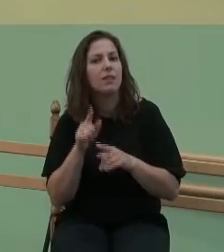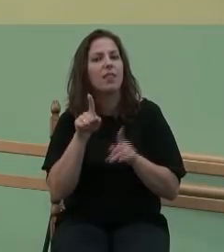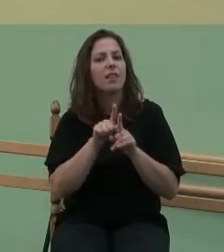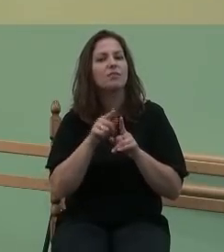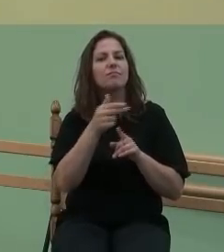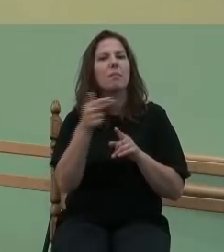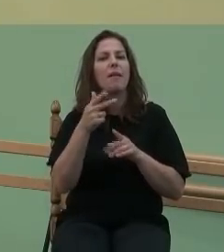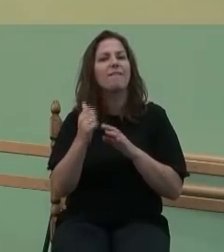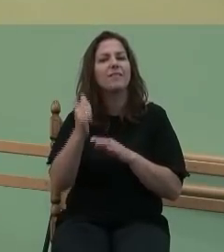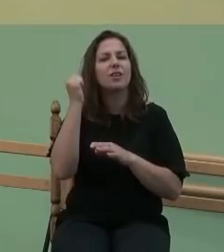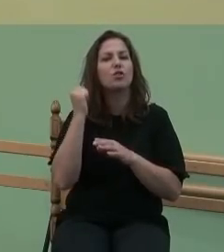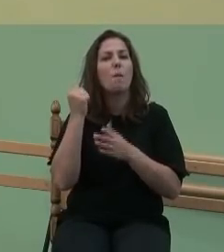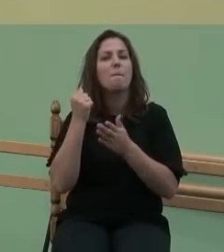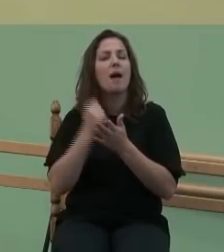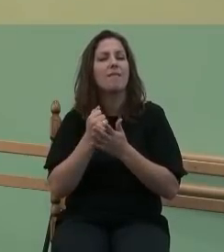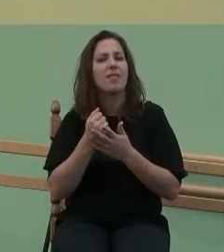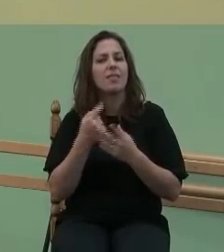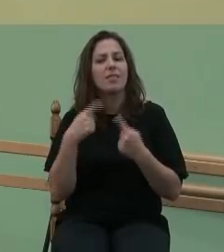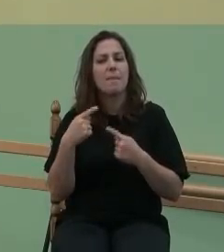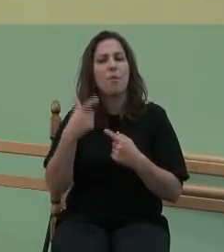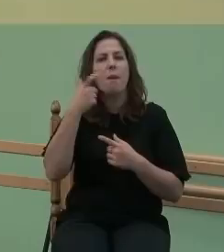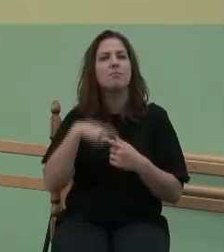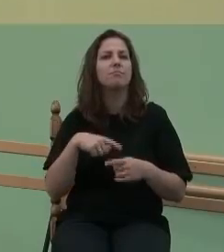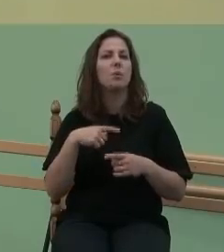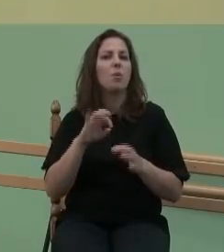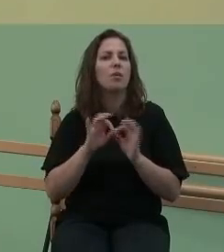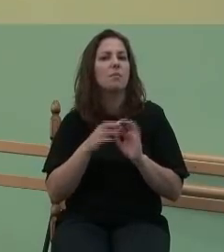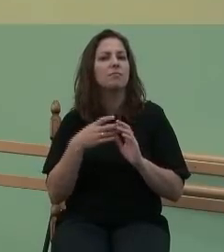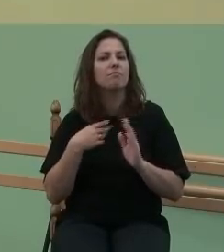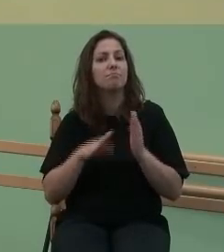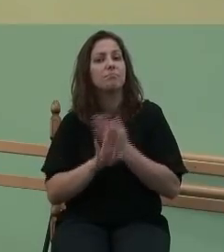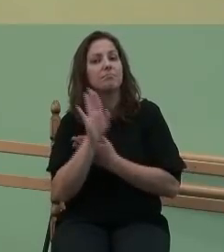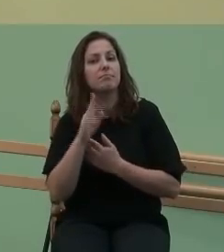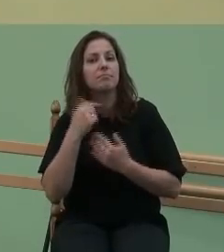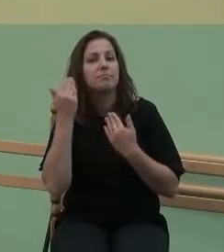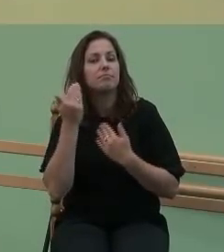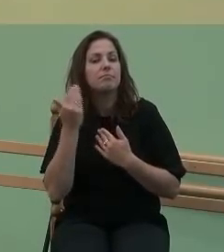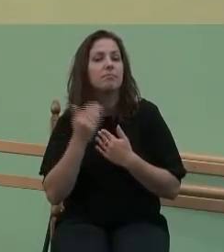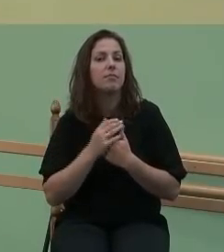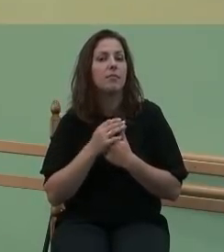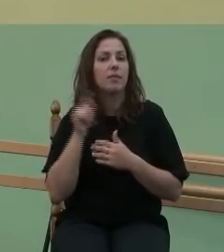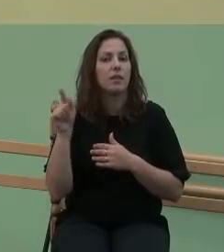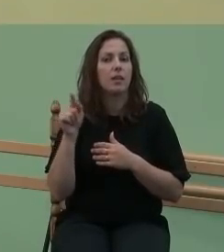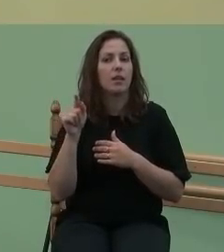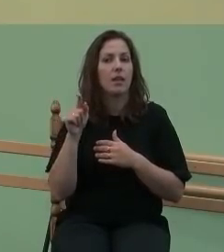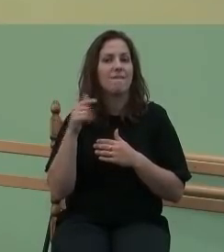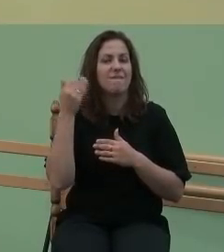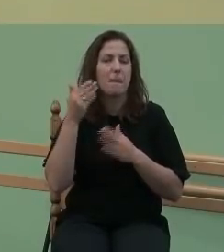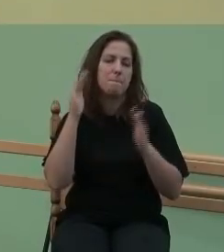skuteczności tarczy. Proszę Państwa, nie byłabym sobą, gdybym przedstawiając Państwu ten mini